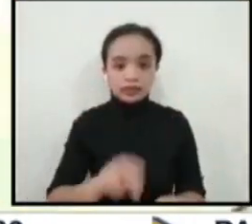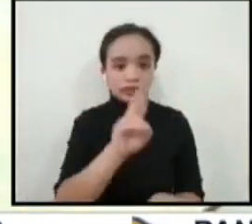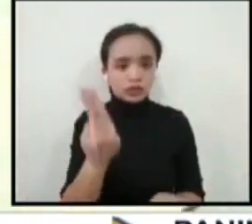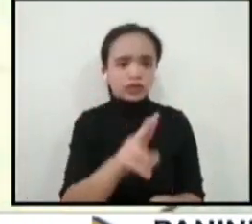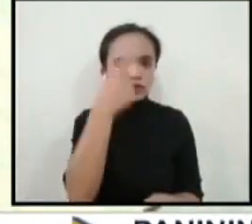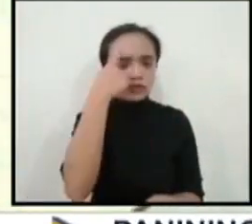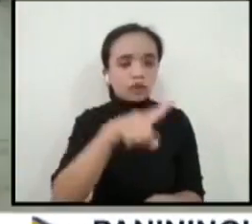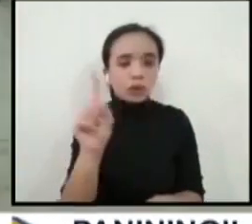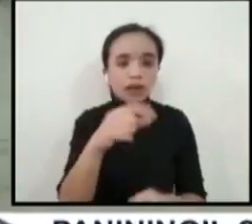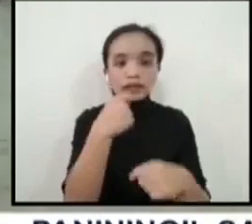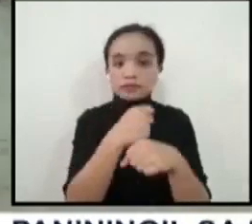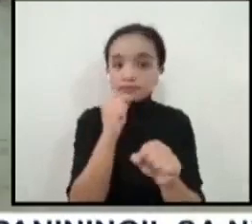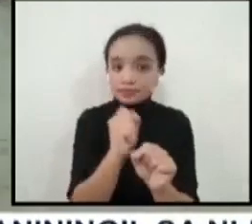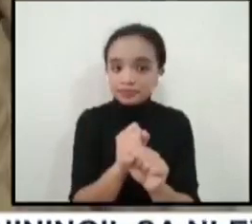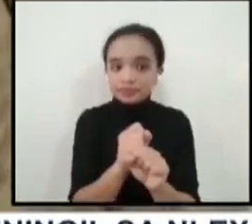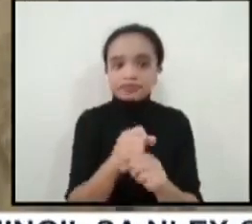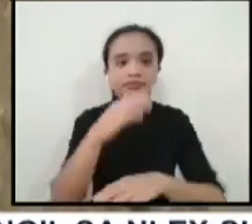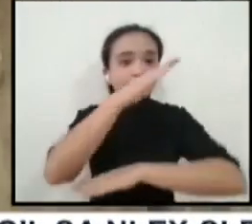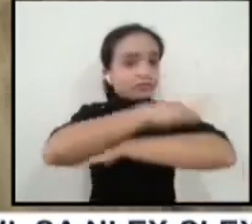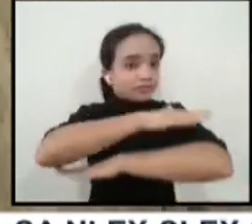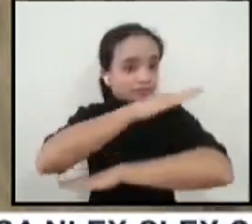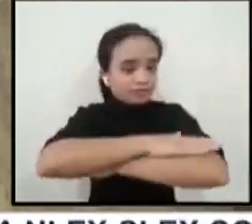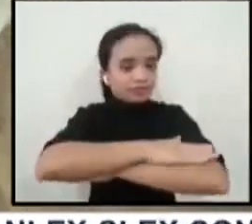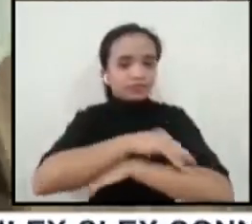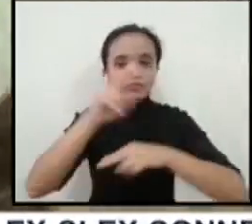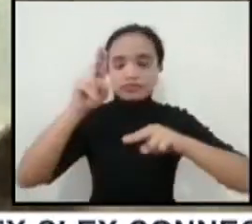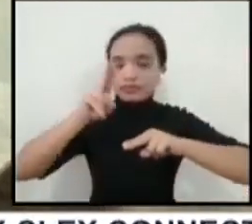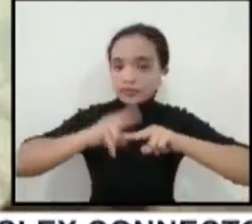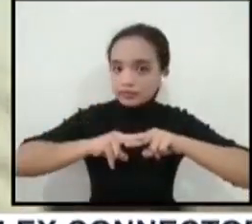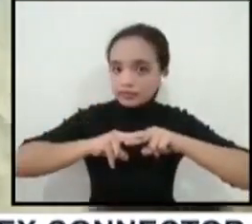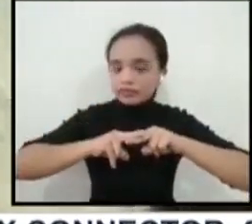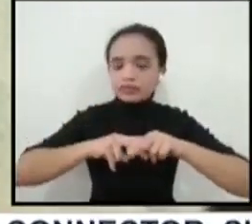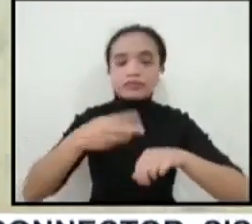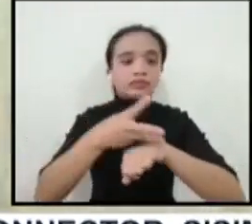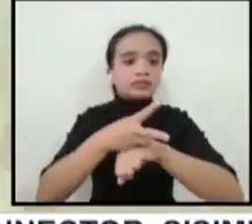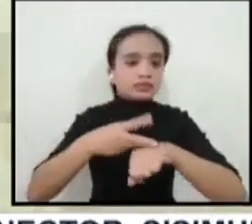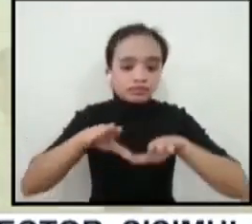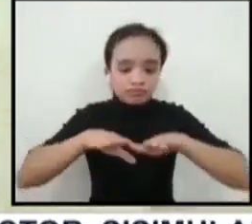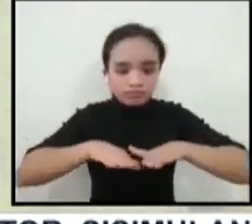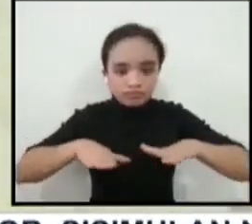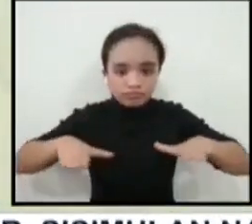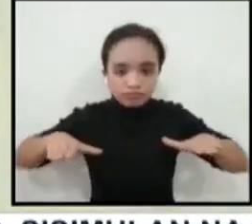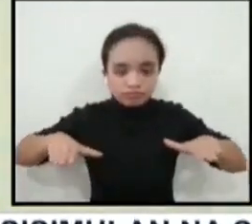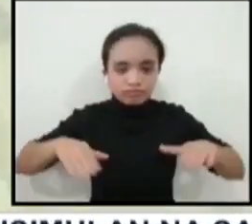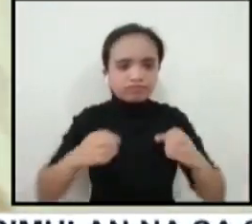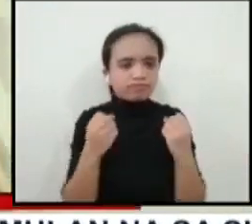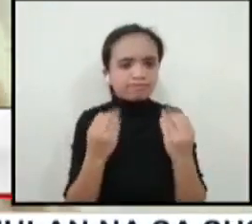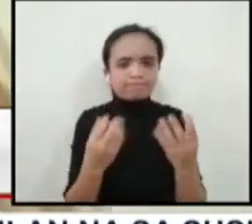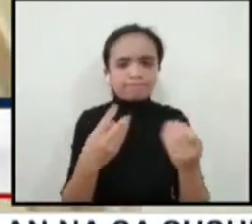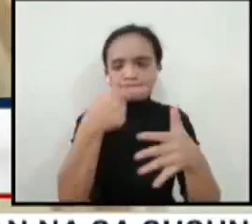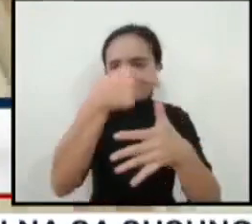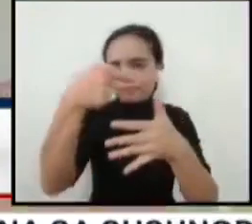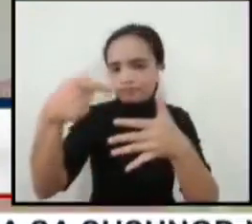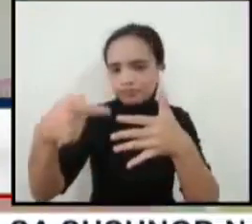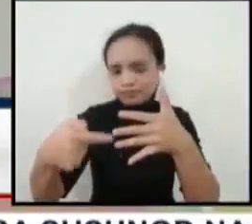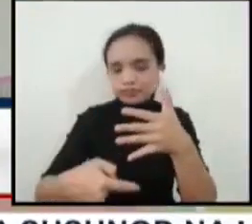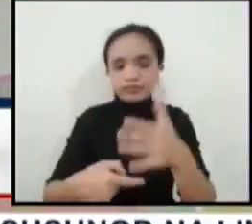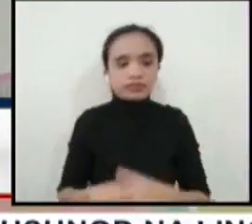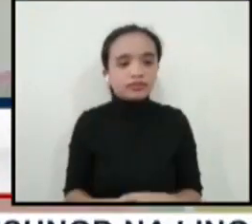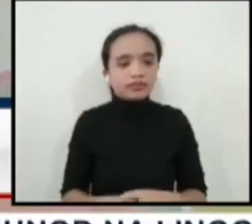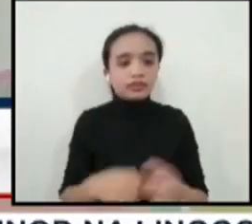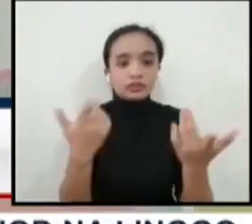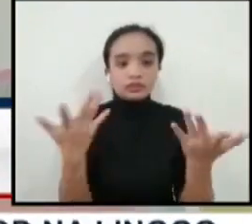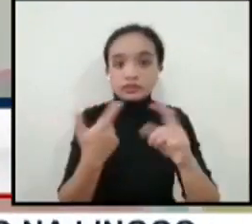mga lamesa, upuan, wooden floorboard at marami pang iba. Galing sa Kawayan,